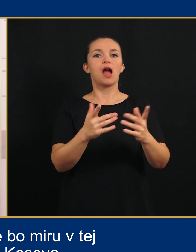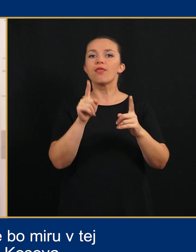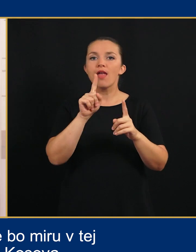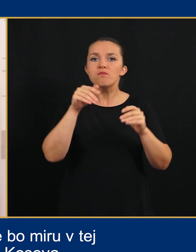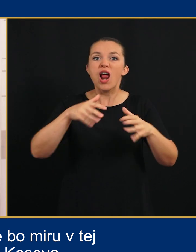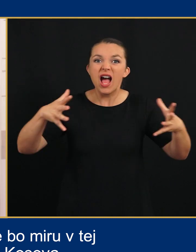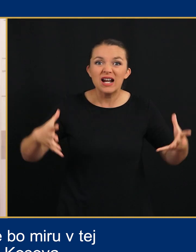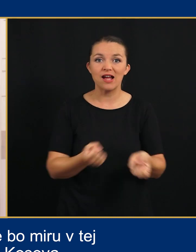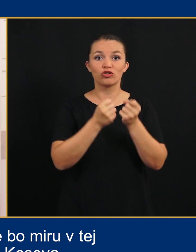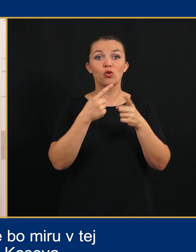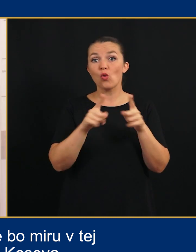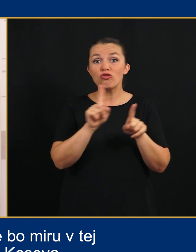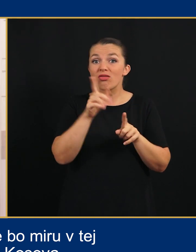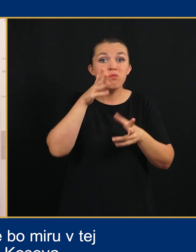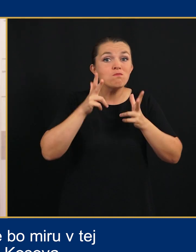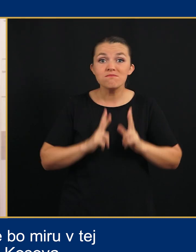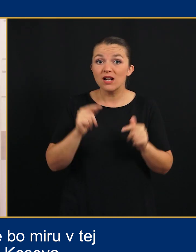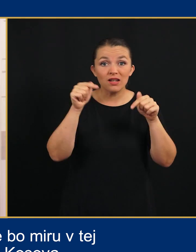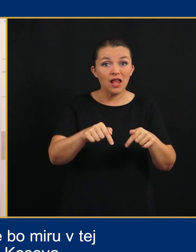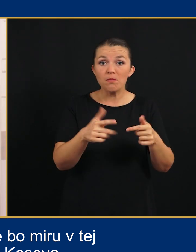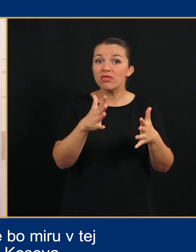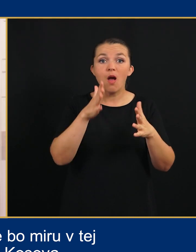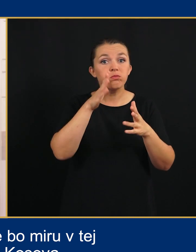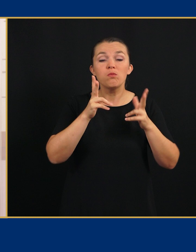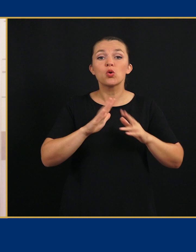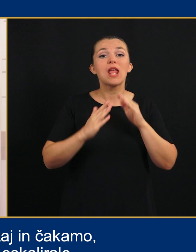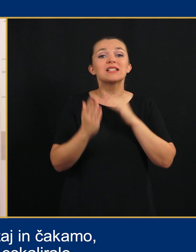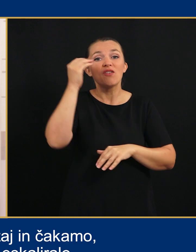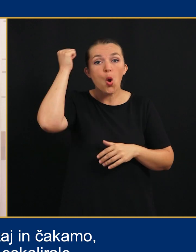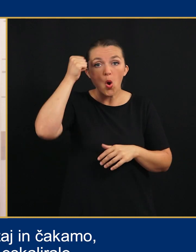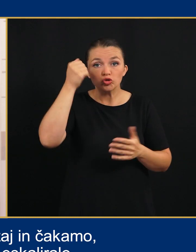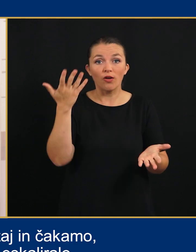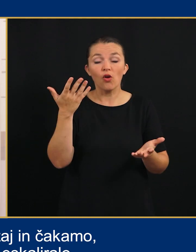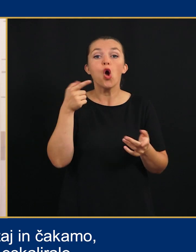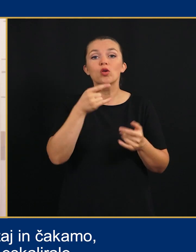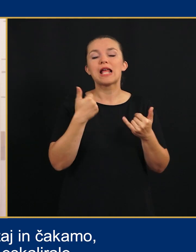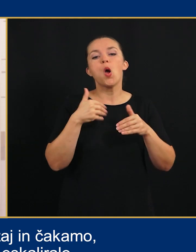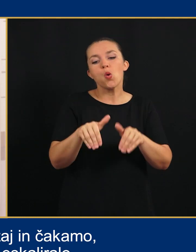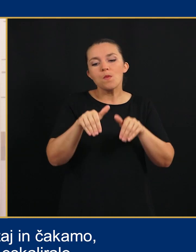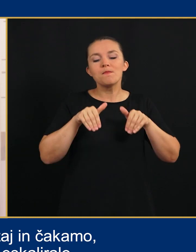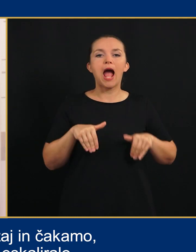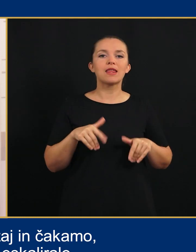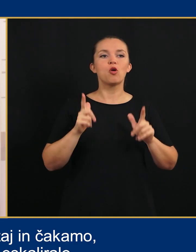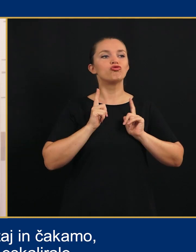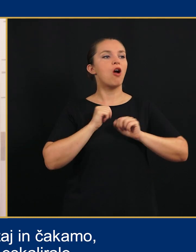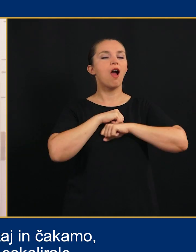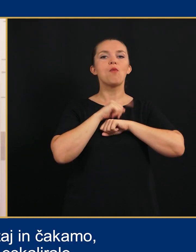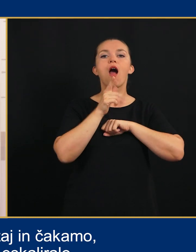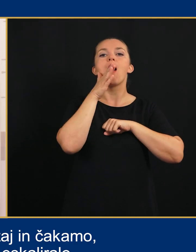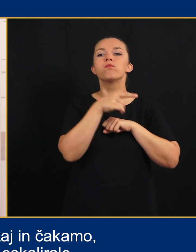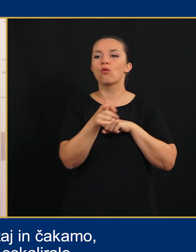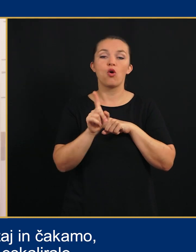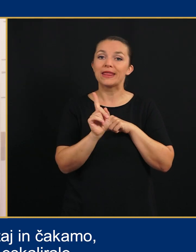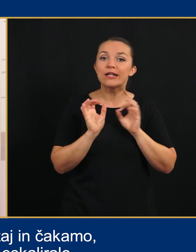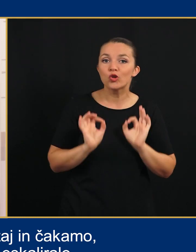bo miru v tej regiji, ne bo miru na severu Kosova. In to, da se zdaj umaknemo nazaj in čakamo, kaj bo, tudi ni